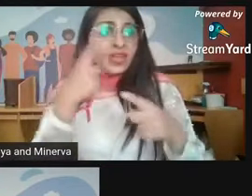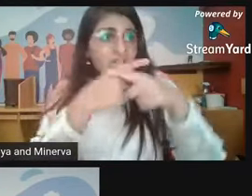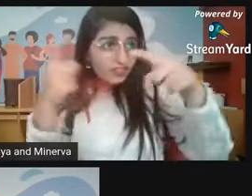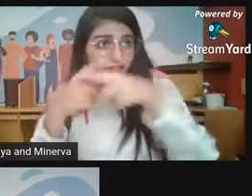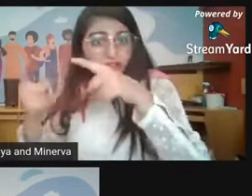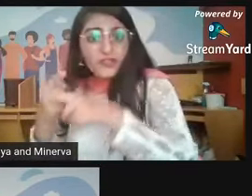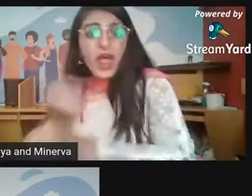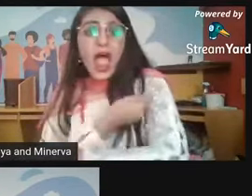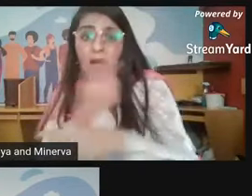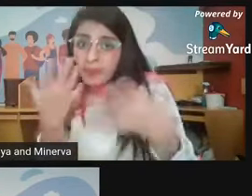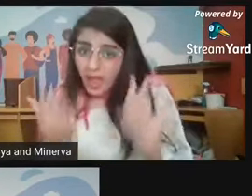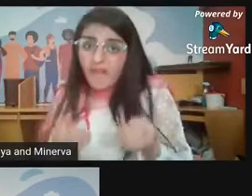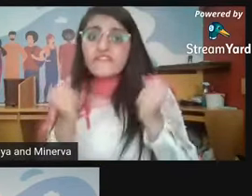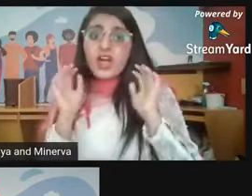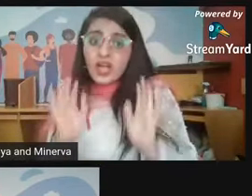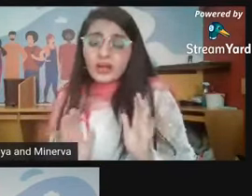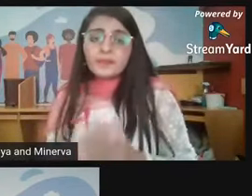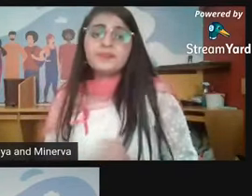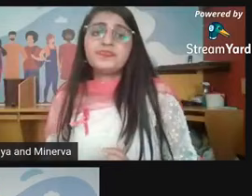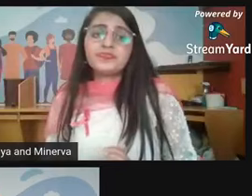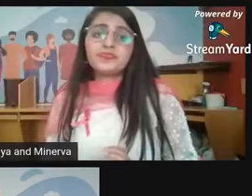है. सो